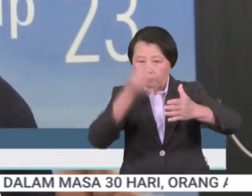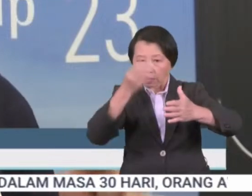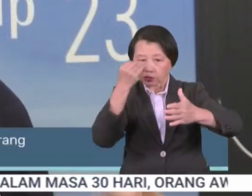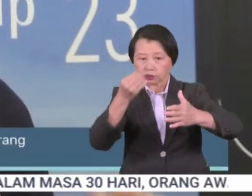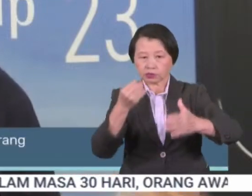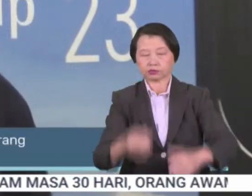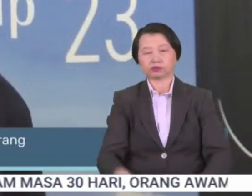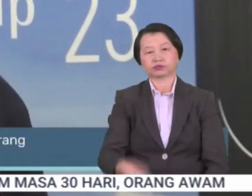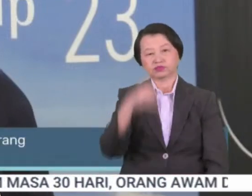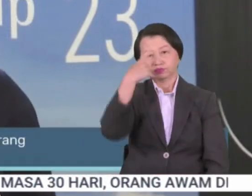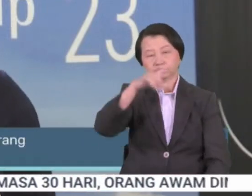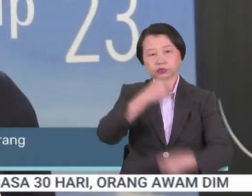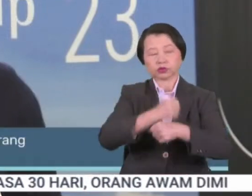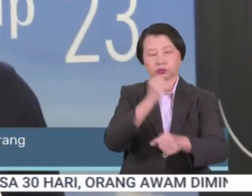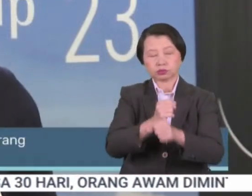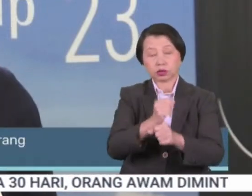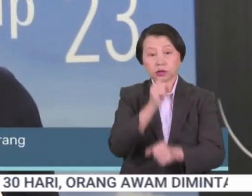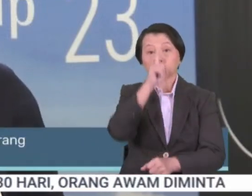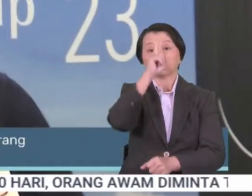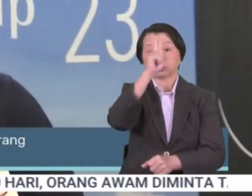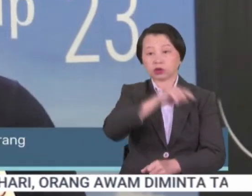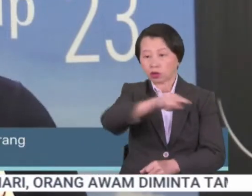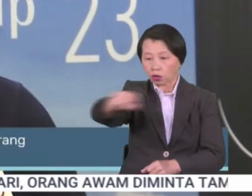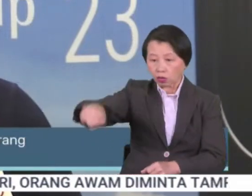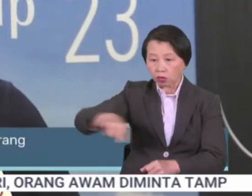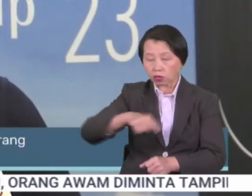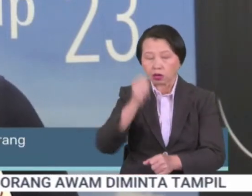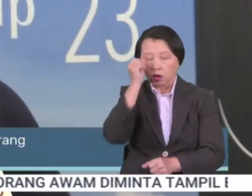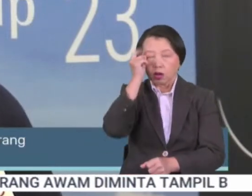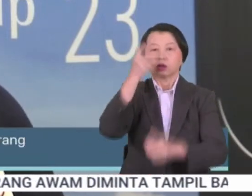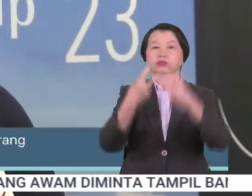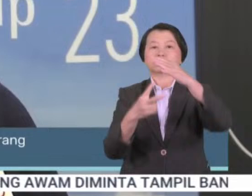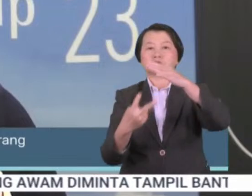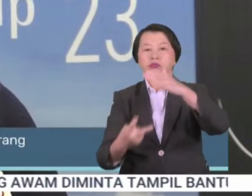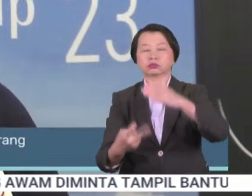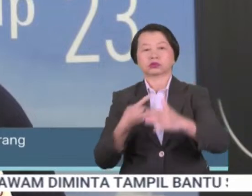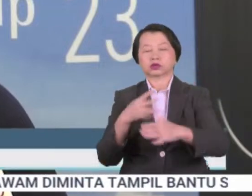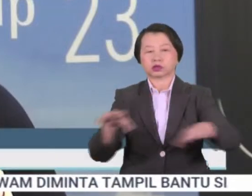together ra awaren to all the and